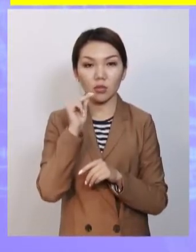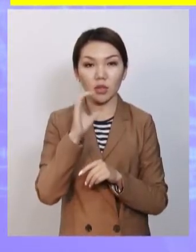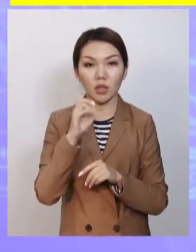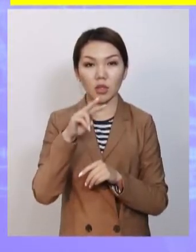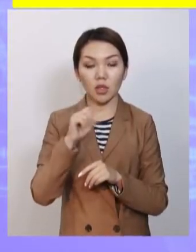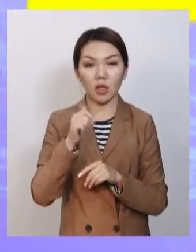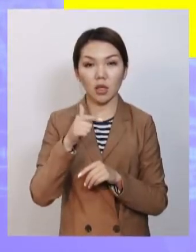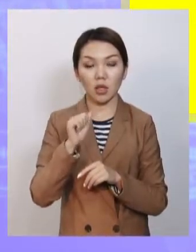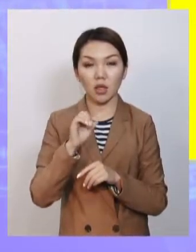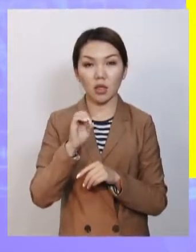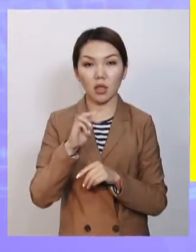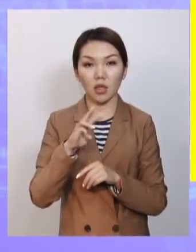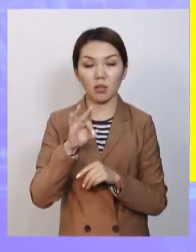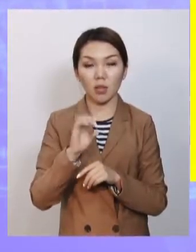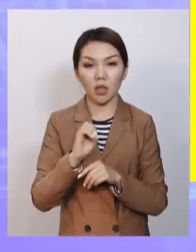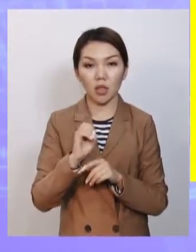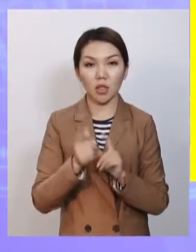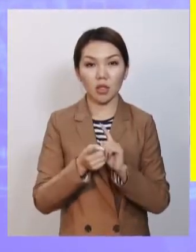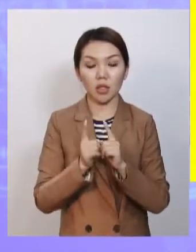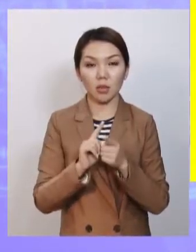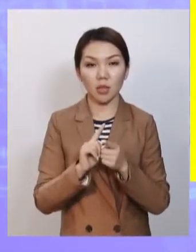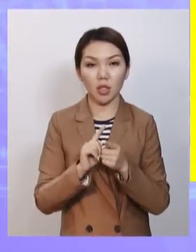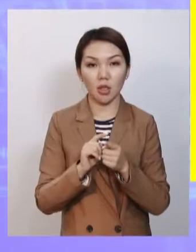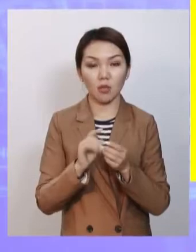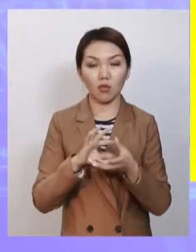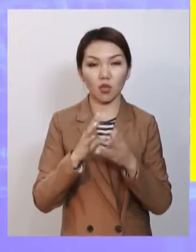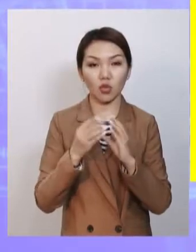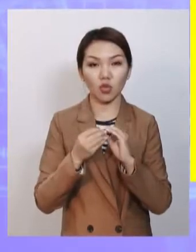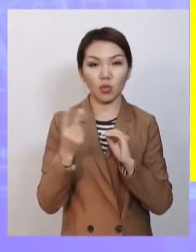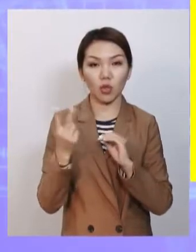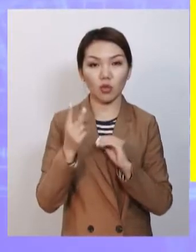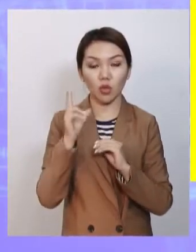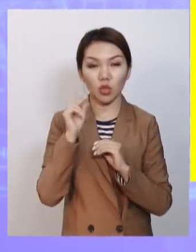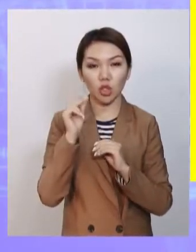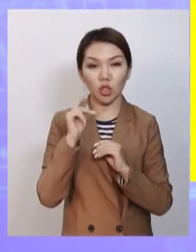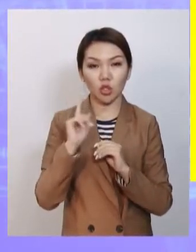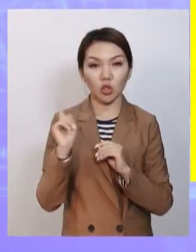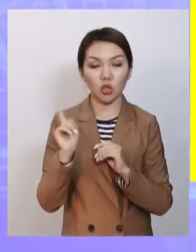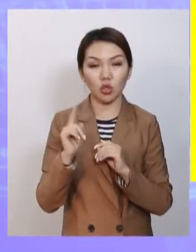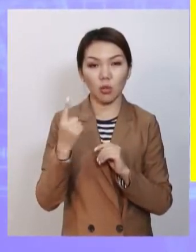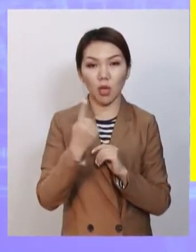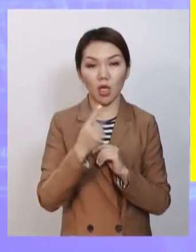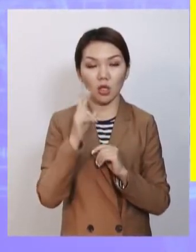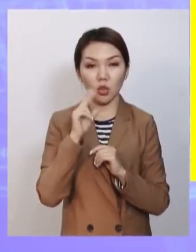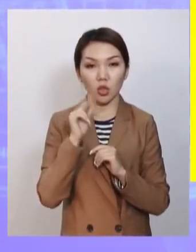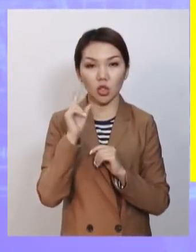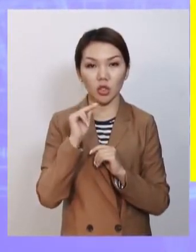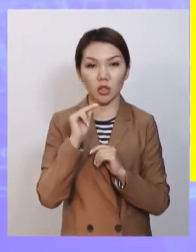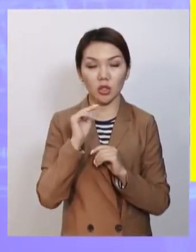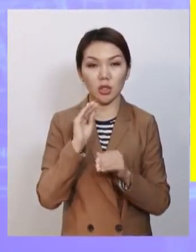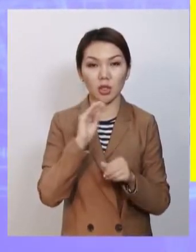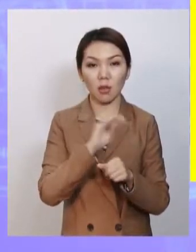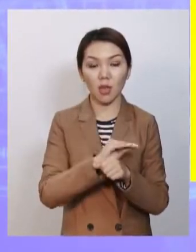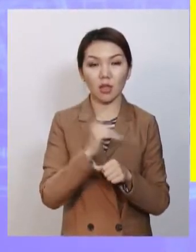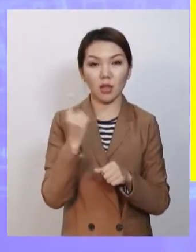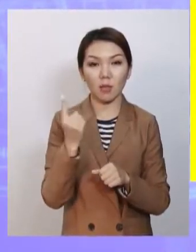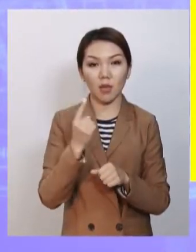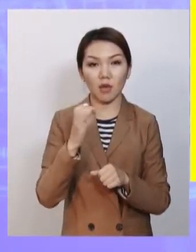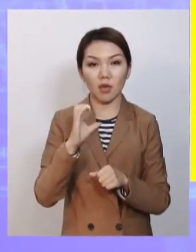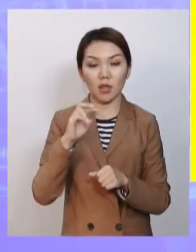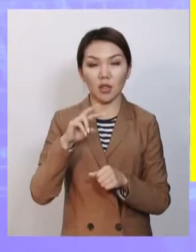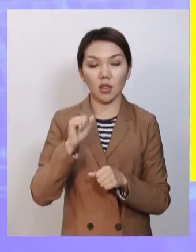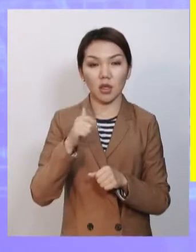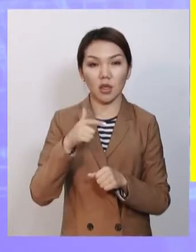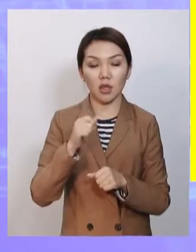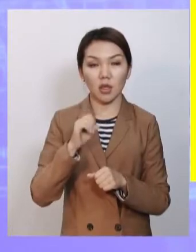заменяем его сумма двух чисел так чтобы одно из чисел дополняла первое слагаемое